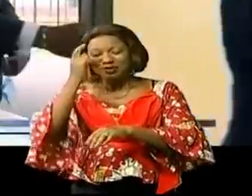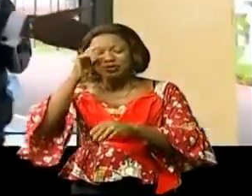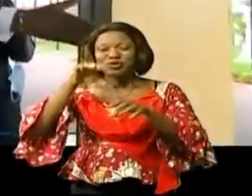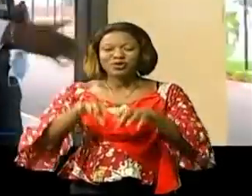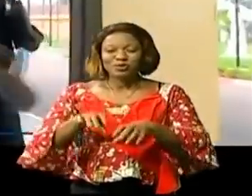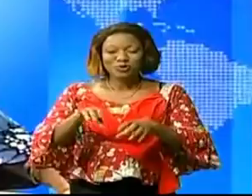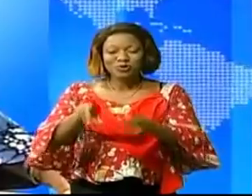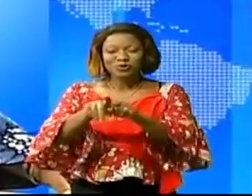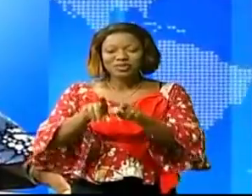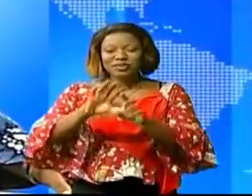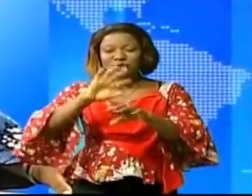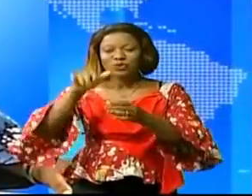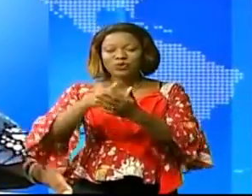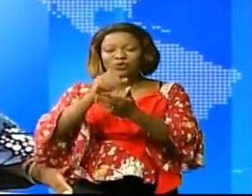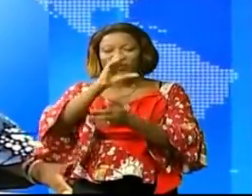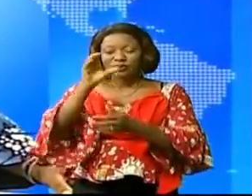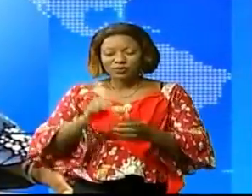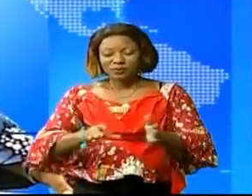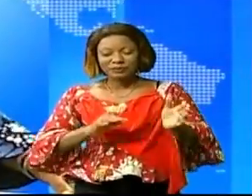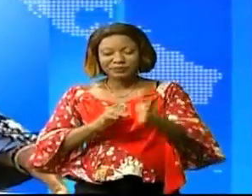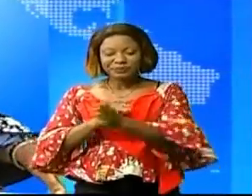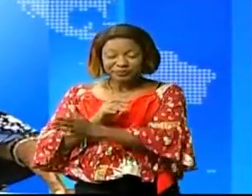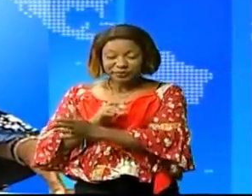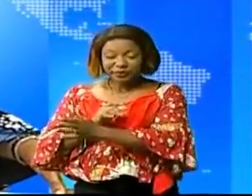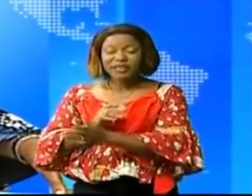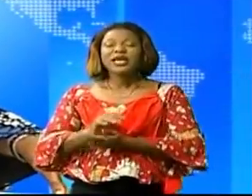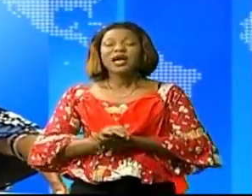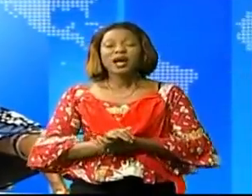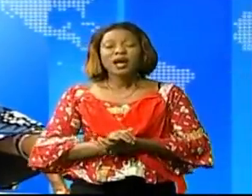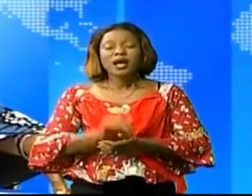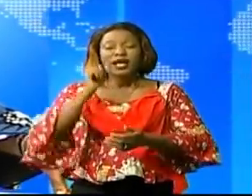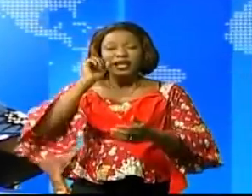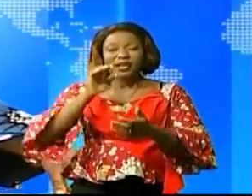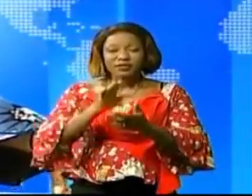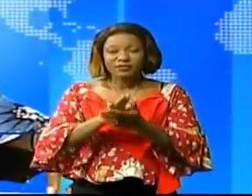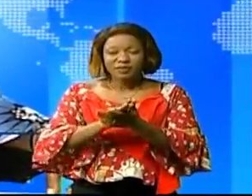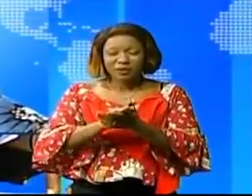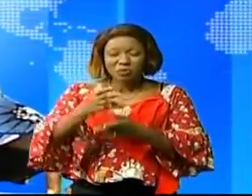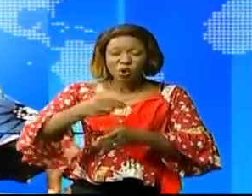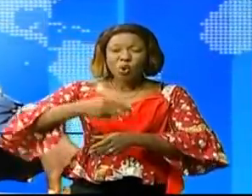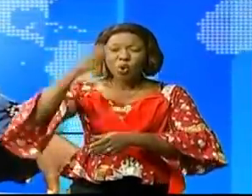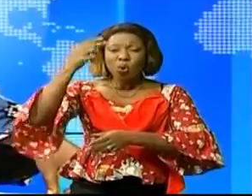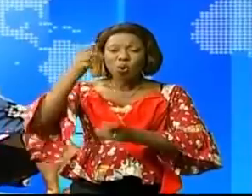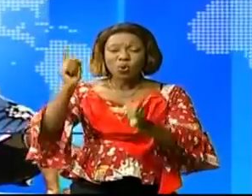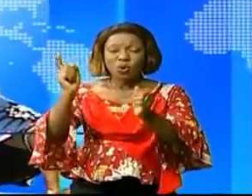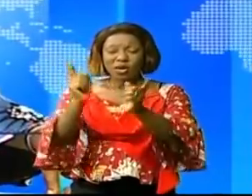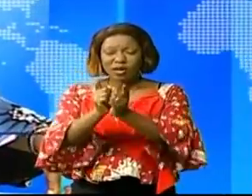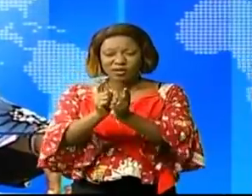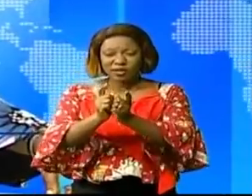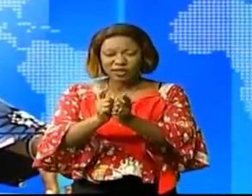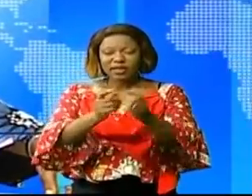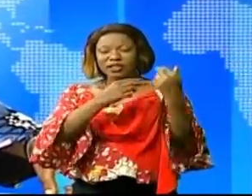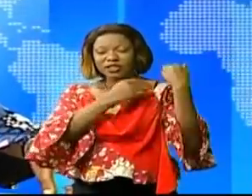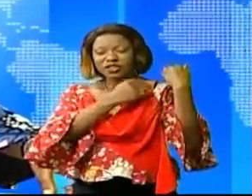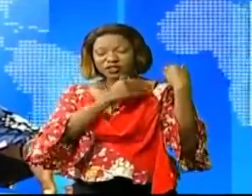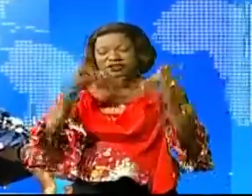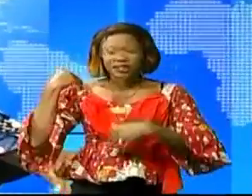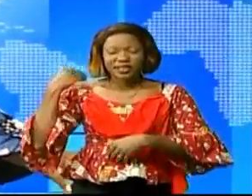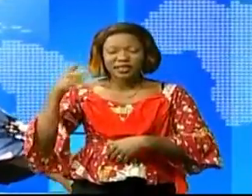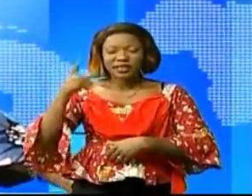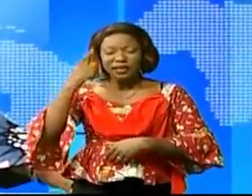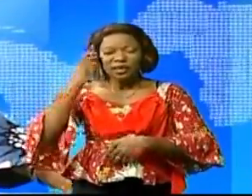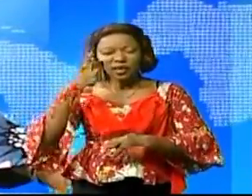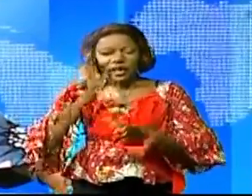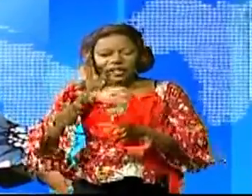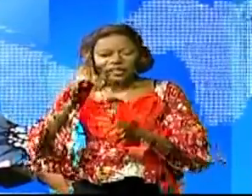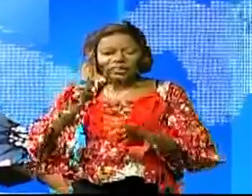continent. Les femmes d'exception ont rencontré le chef de l'État, Félix-Antoine Tshisekedi, pour dresser un état des lieux sur les